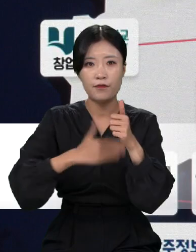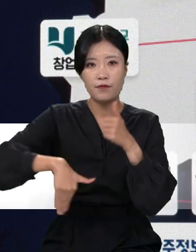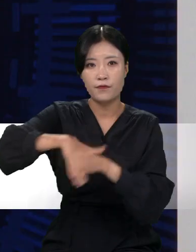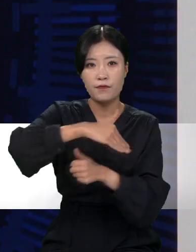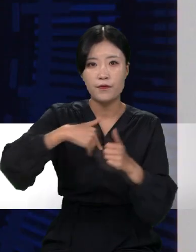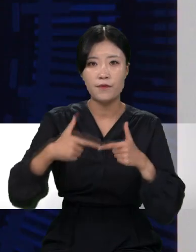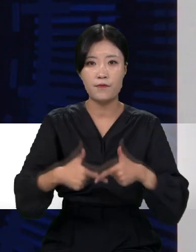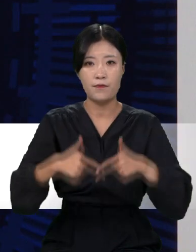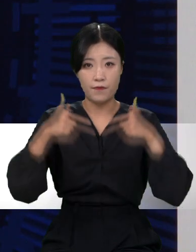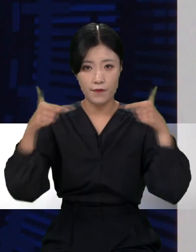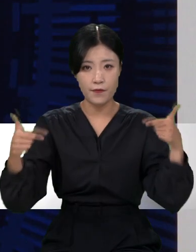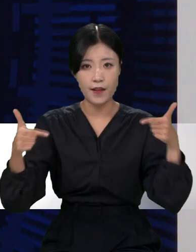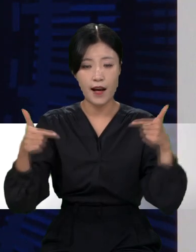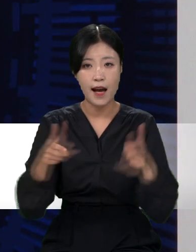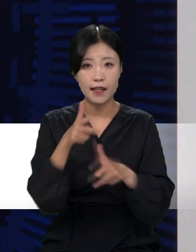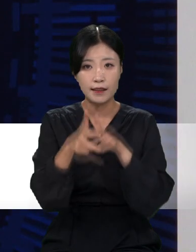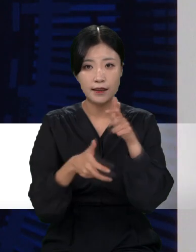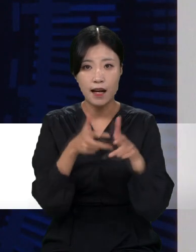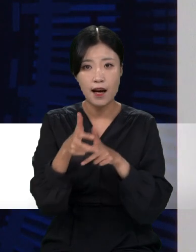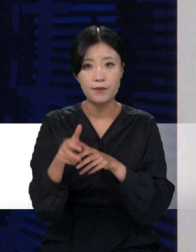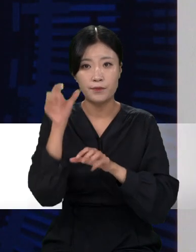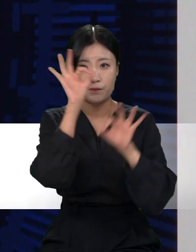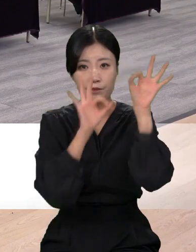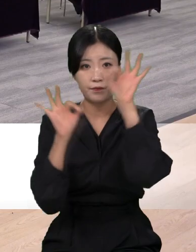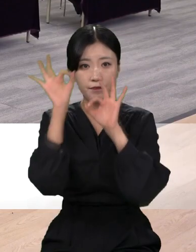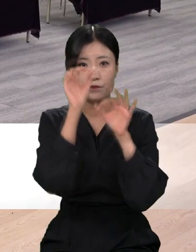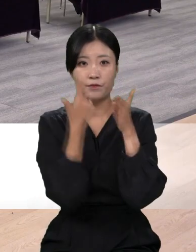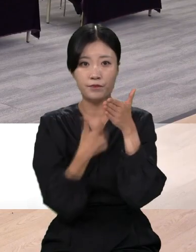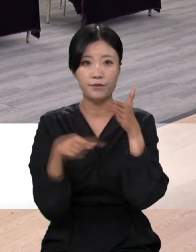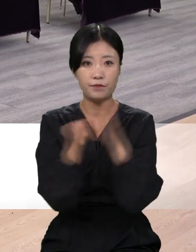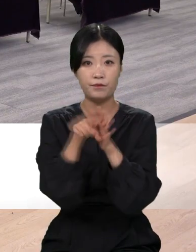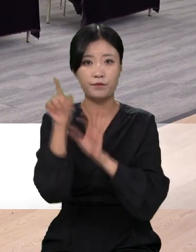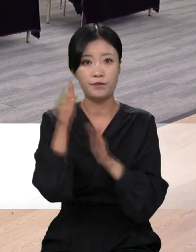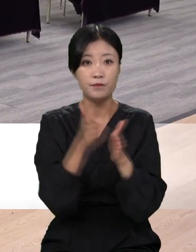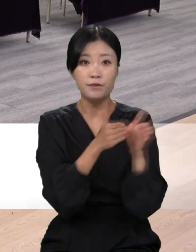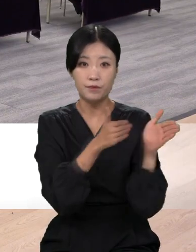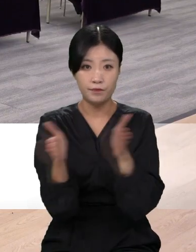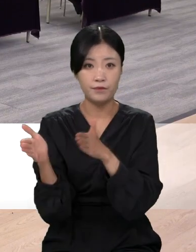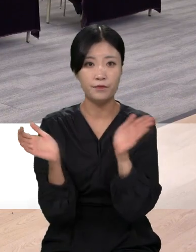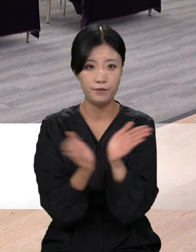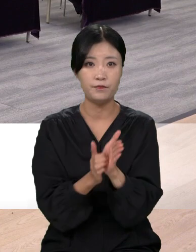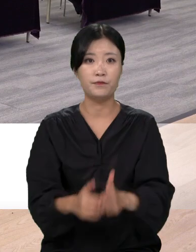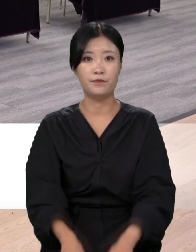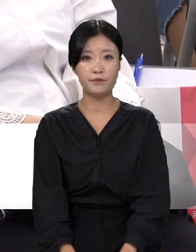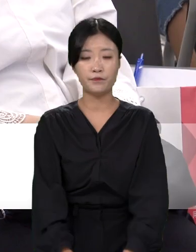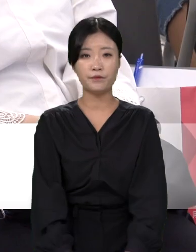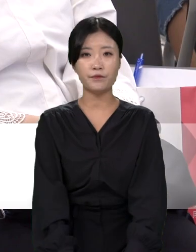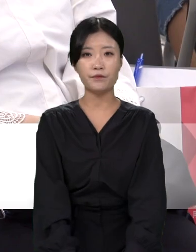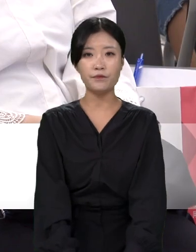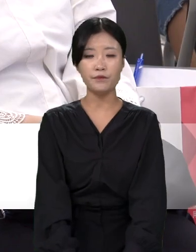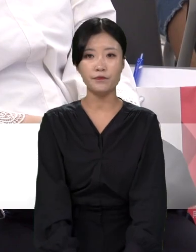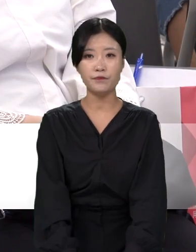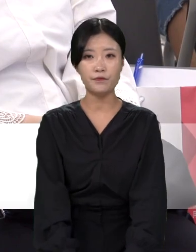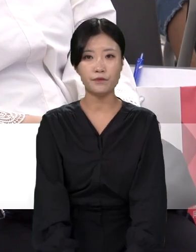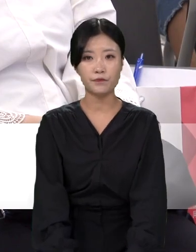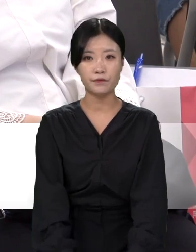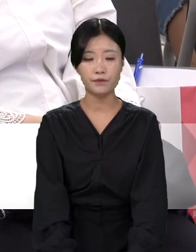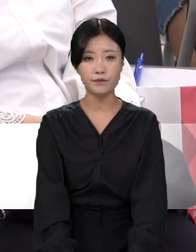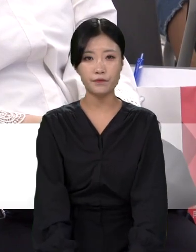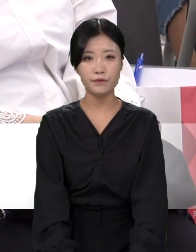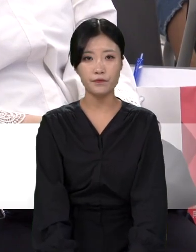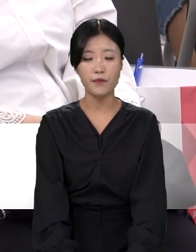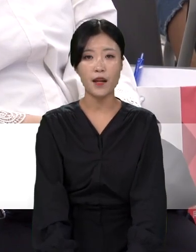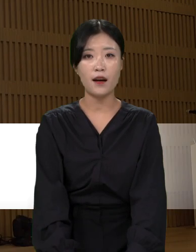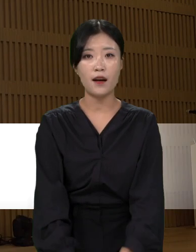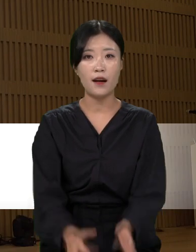동맹이라는 초광역권으로의 벤처 창업 생태계를 확정하고 이와 연계한 상생 사업을 발굴하기 위해